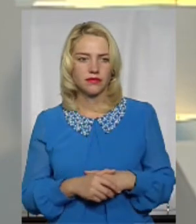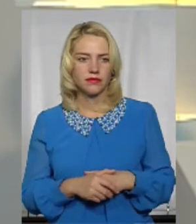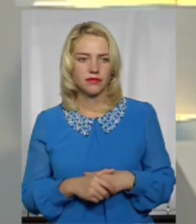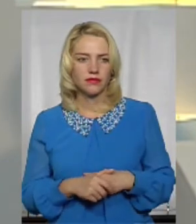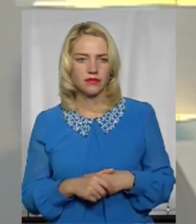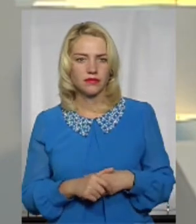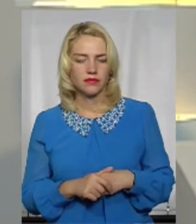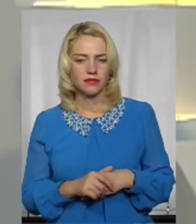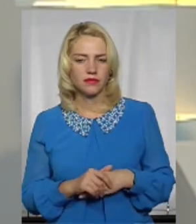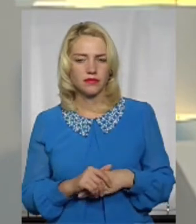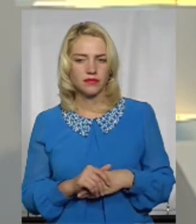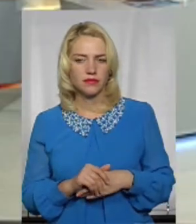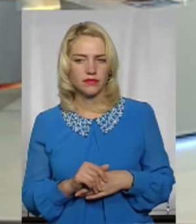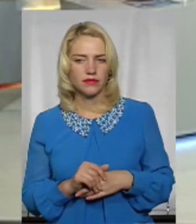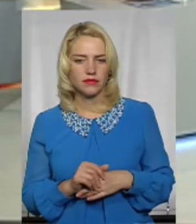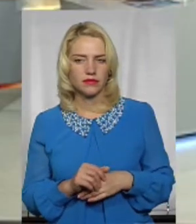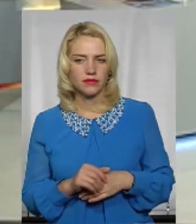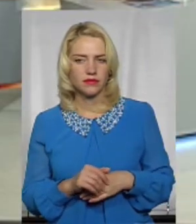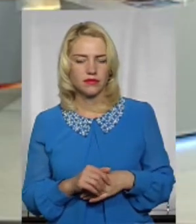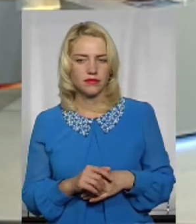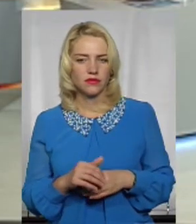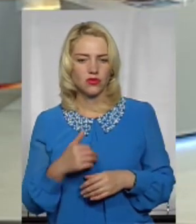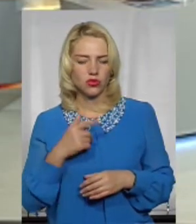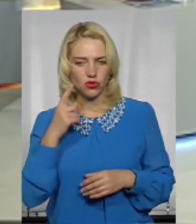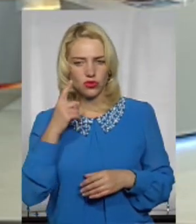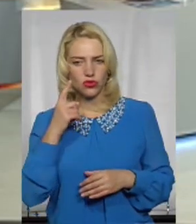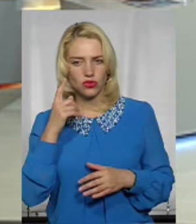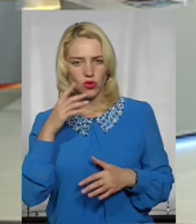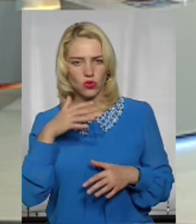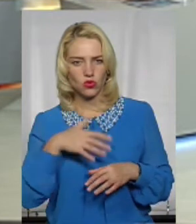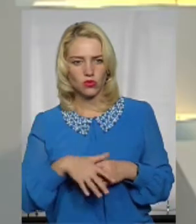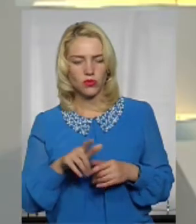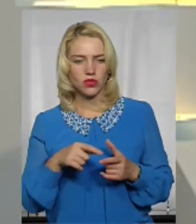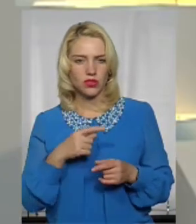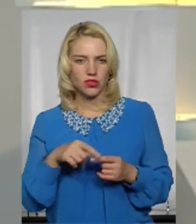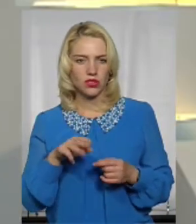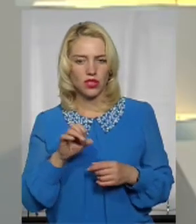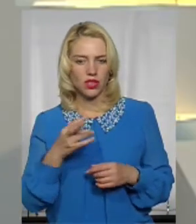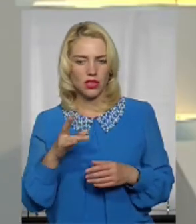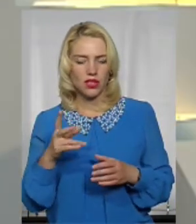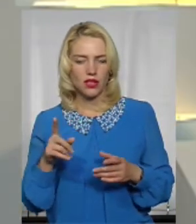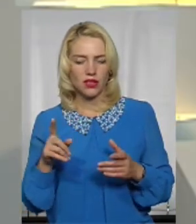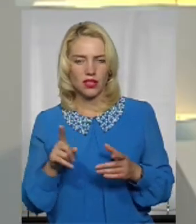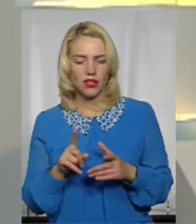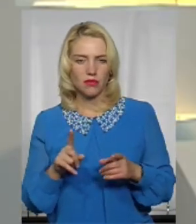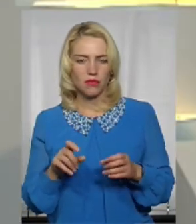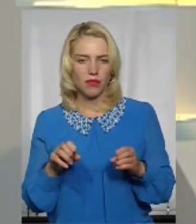І, власне, хочу зрозуміти, чи взагалі планує пані Тетяна якісь